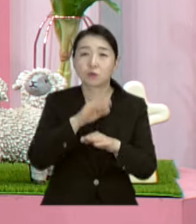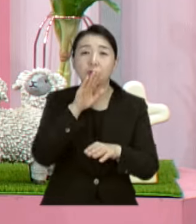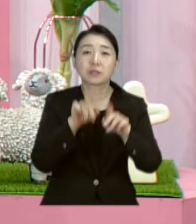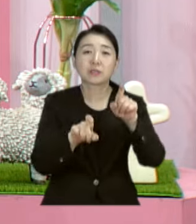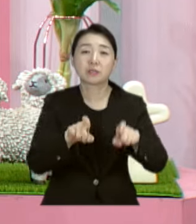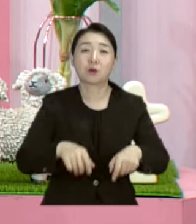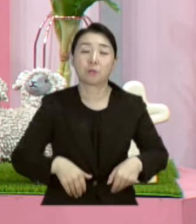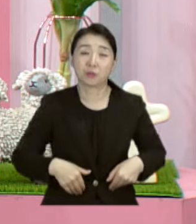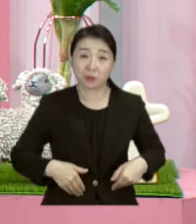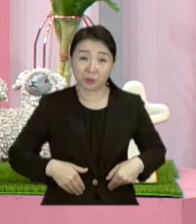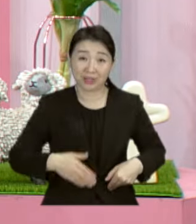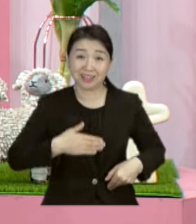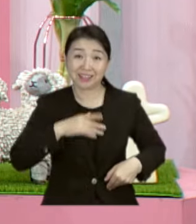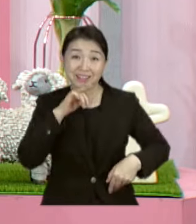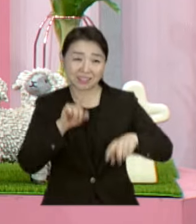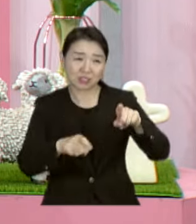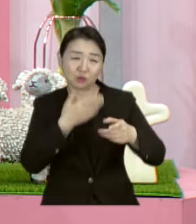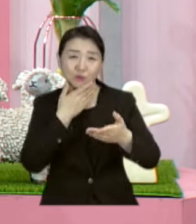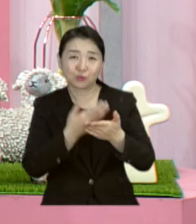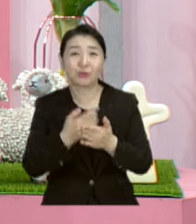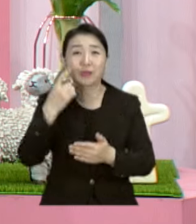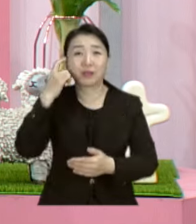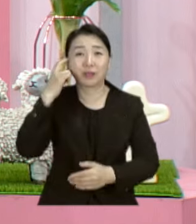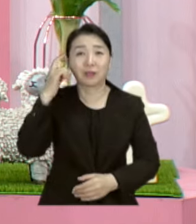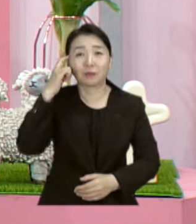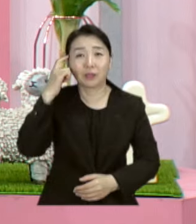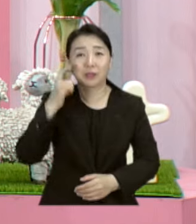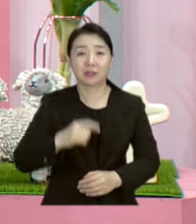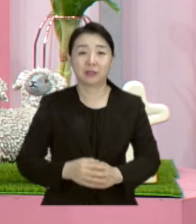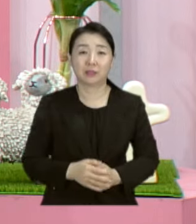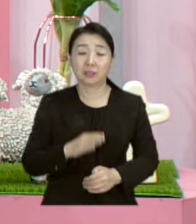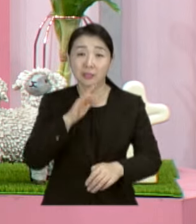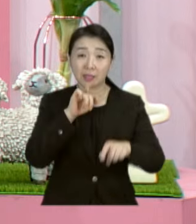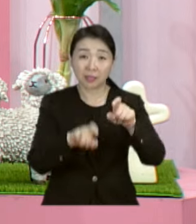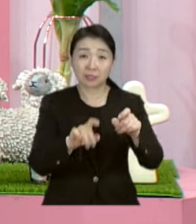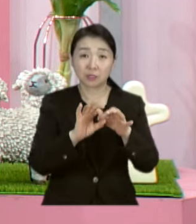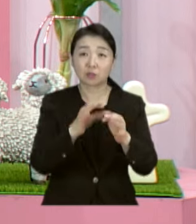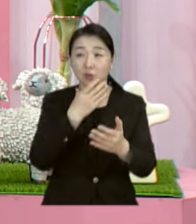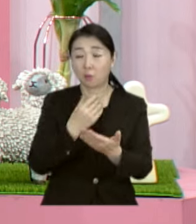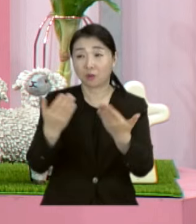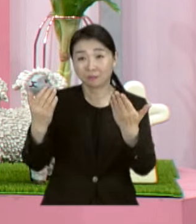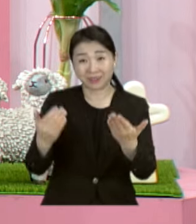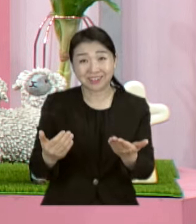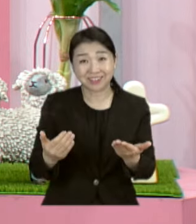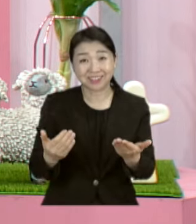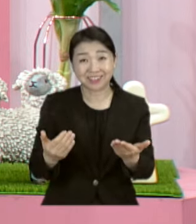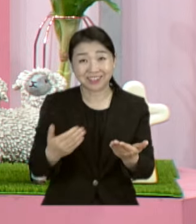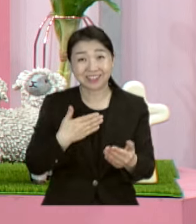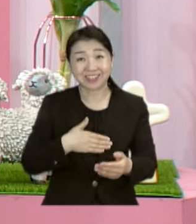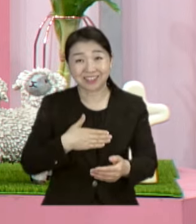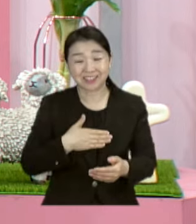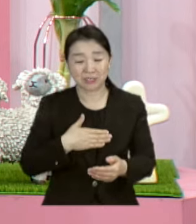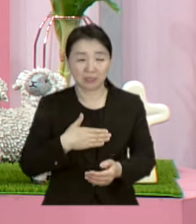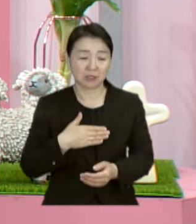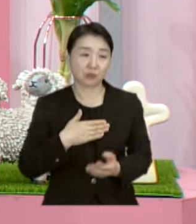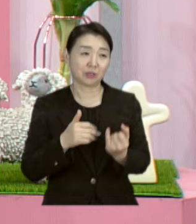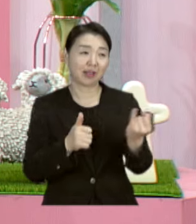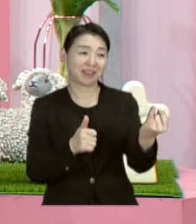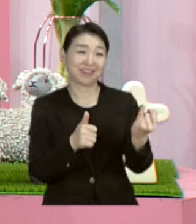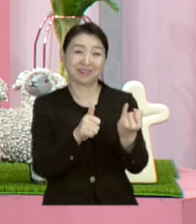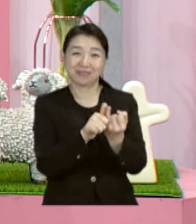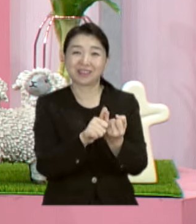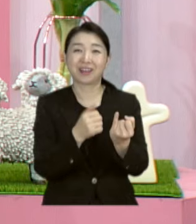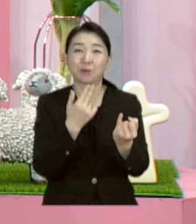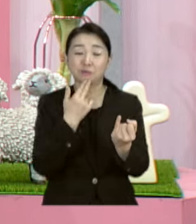주님의 손과 발이 되는 것은 순종, 적용, 실천 아닙니까? 네네. 저는 실천에 대해서 아주 강조를 많이 합니다. 왜? 예.